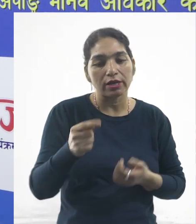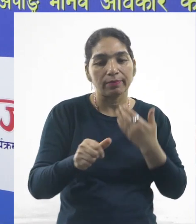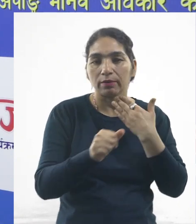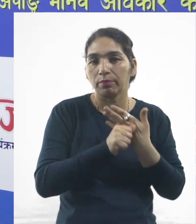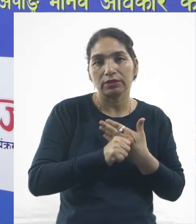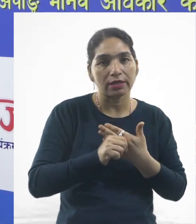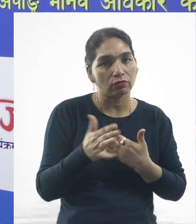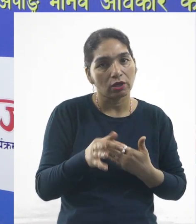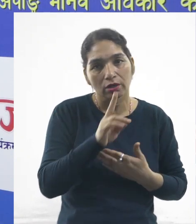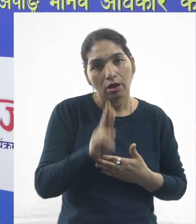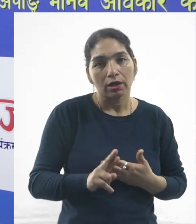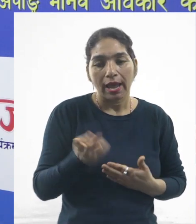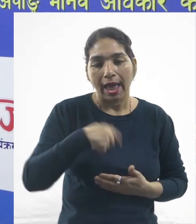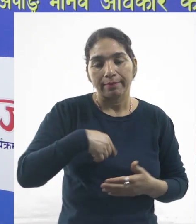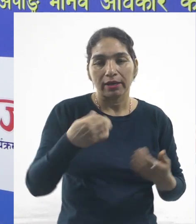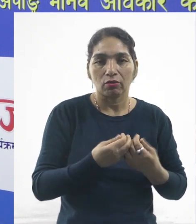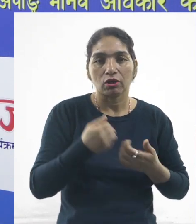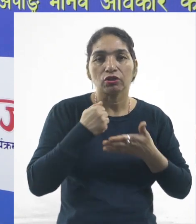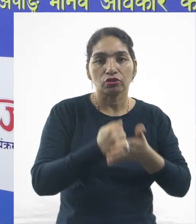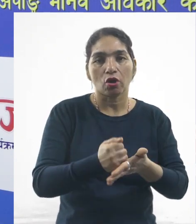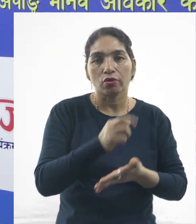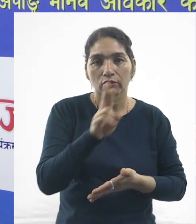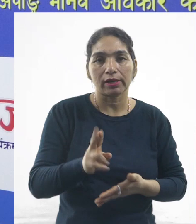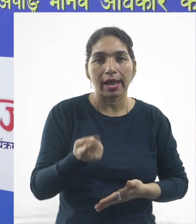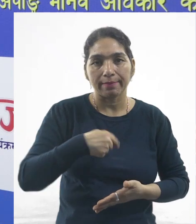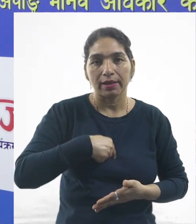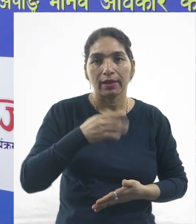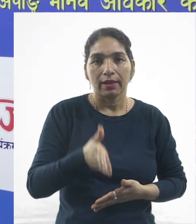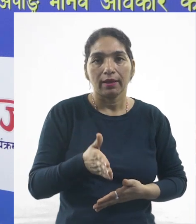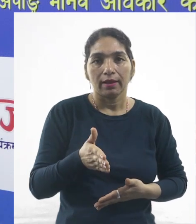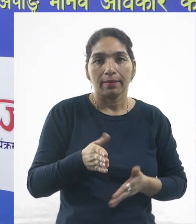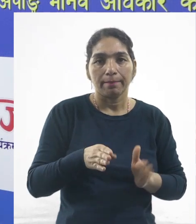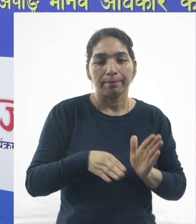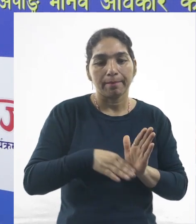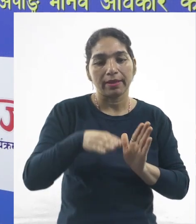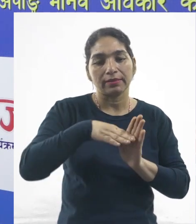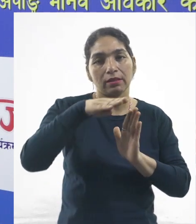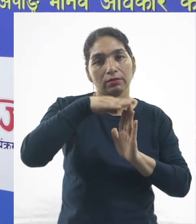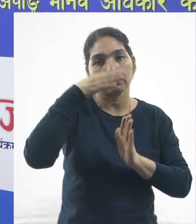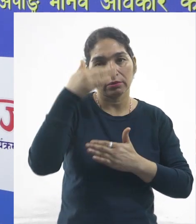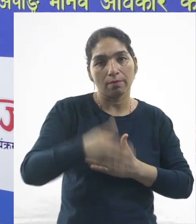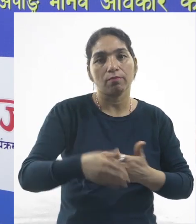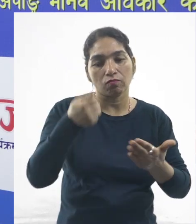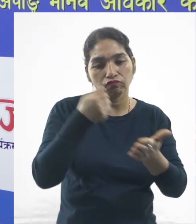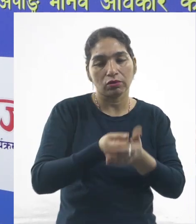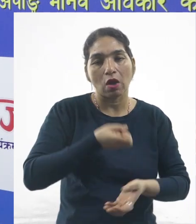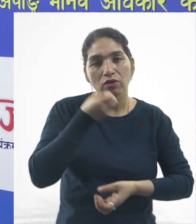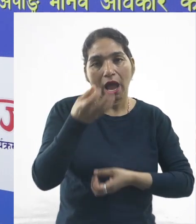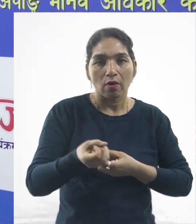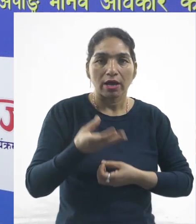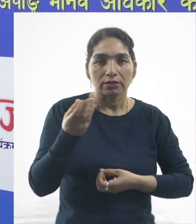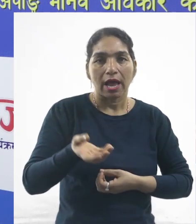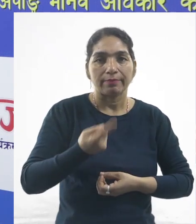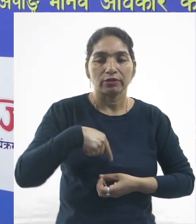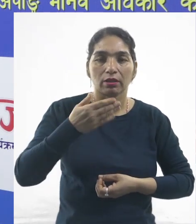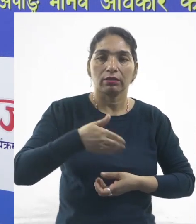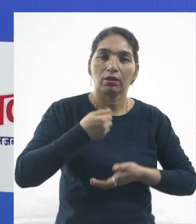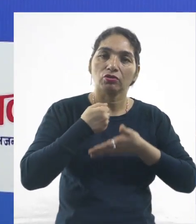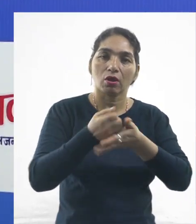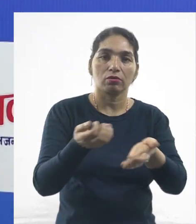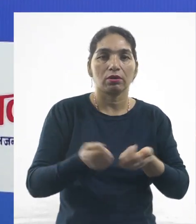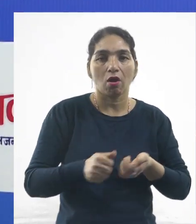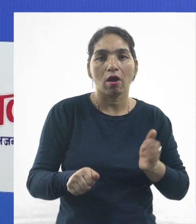हट्ने छैनौँ र हामीले गर्नुपर्ने सहयोग र हामीले माथिल्लो निकायसम्म लानुपर्ने आवाज चाहिँ हामी जहिले पनि सहयोग गरेर अगाडि